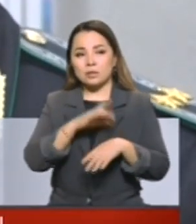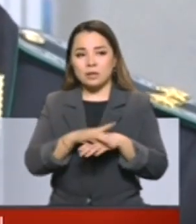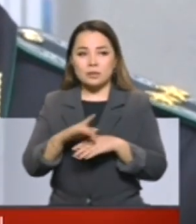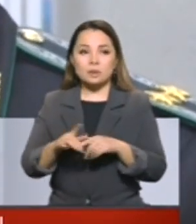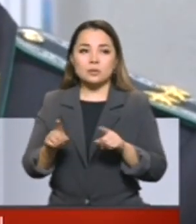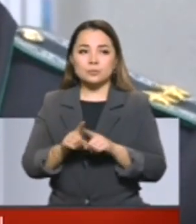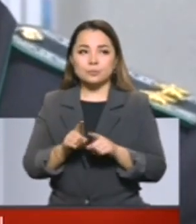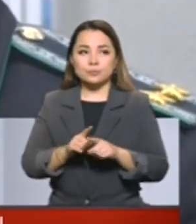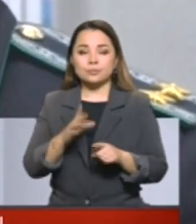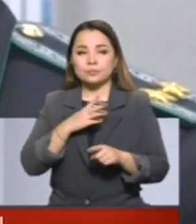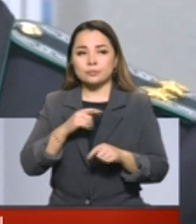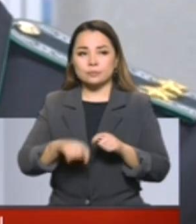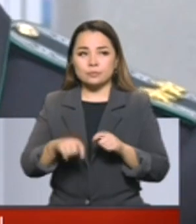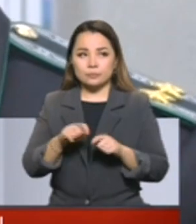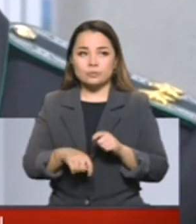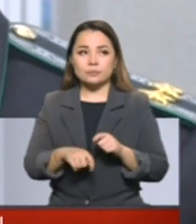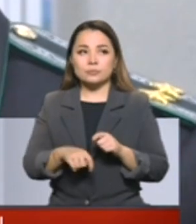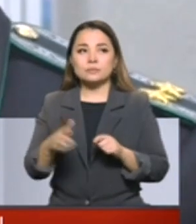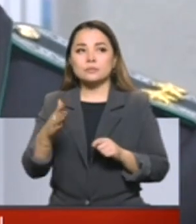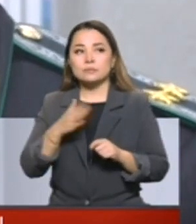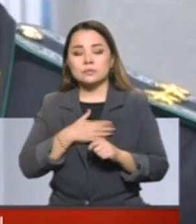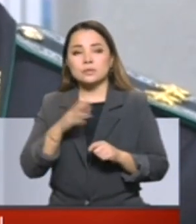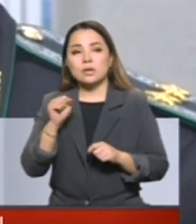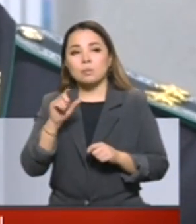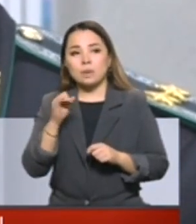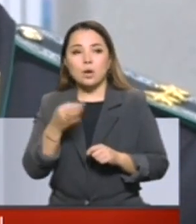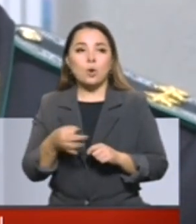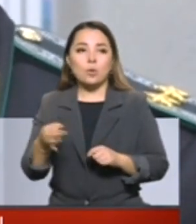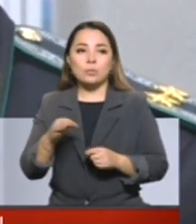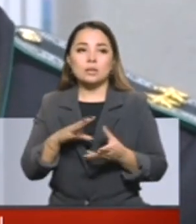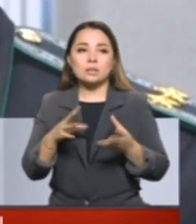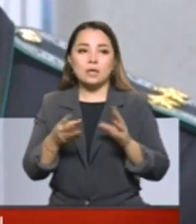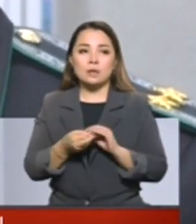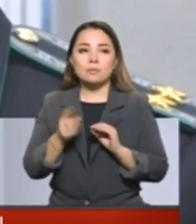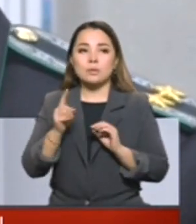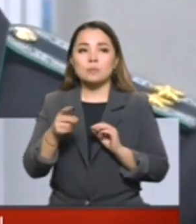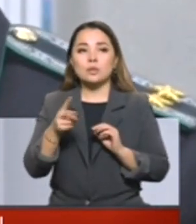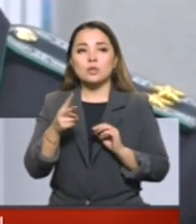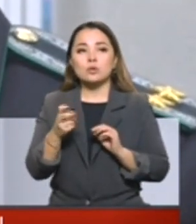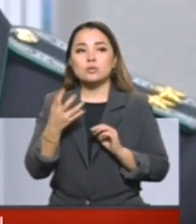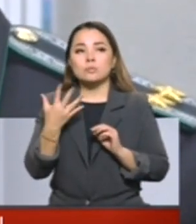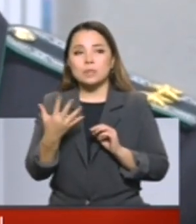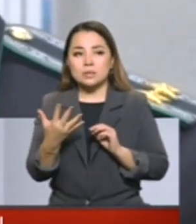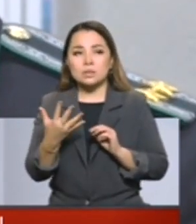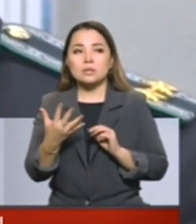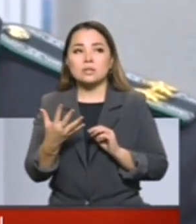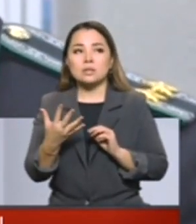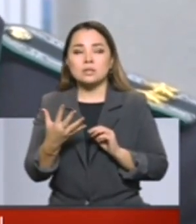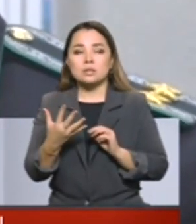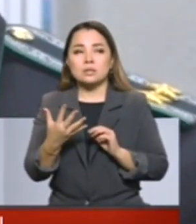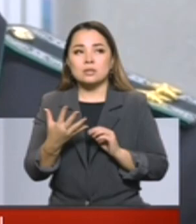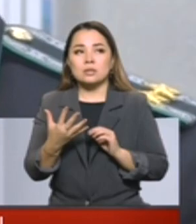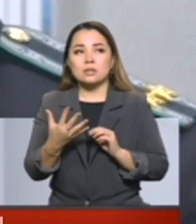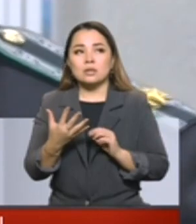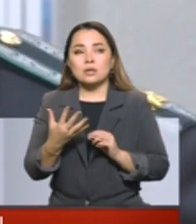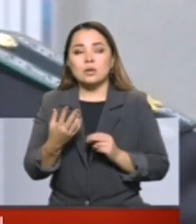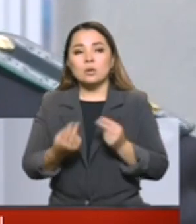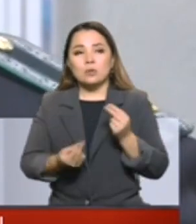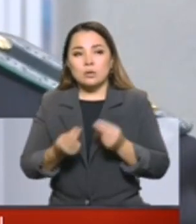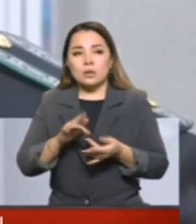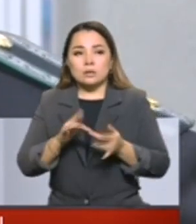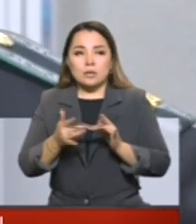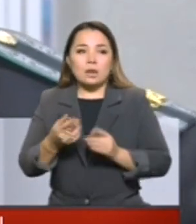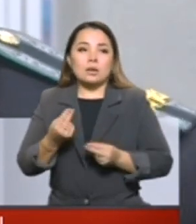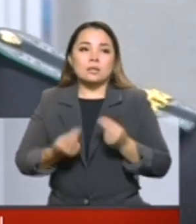құрылған кибернадзормен біз Абай облысы бойынша жалпы 1205 ойын чат, онлайн казино дейді